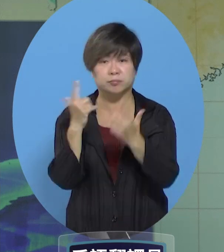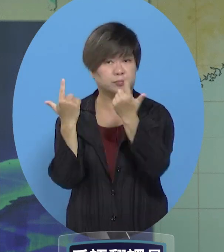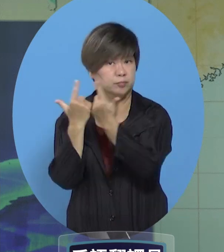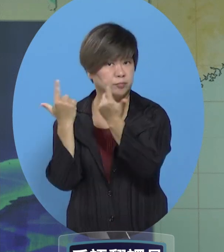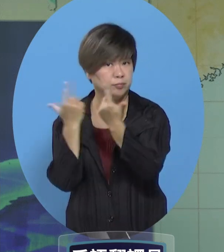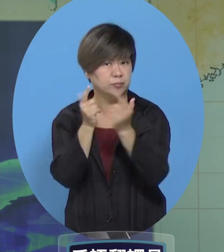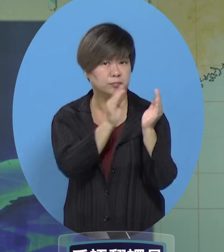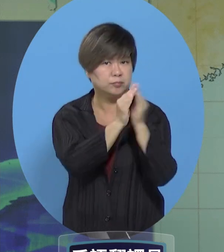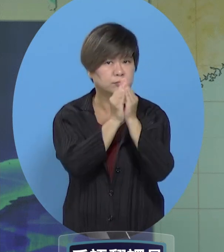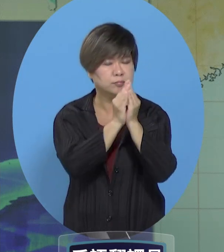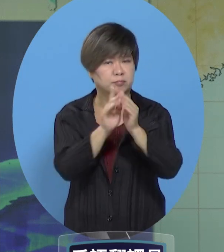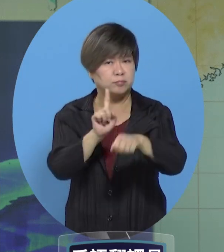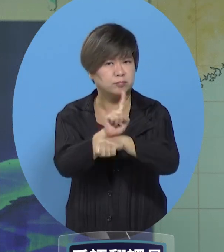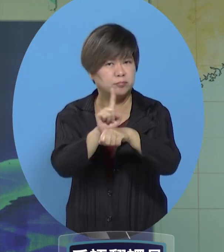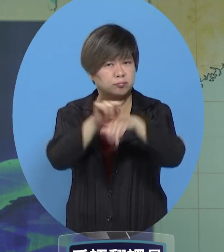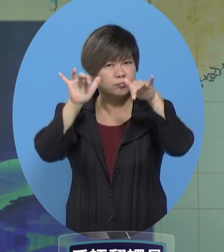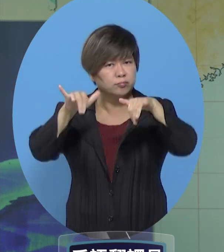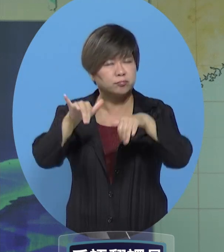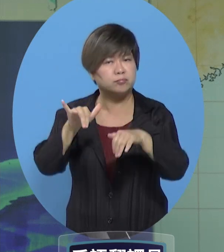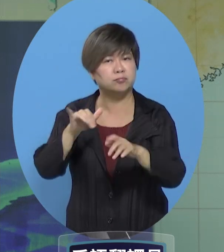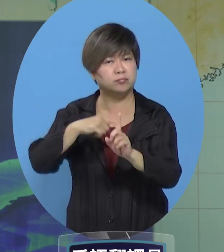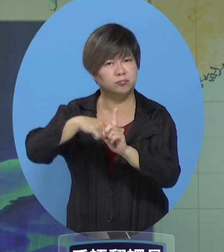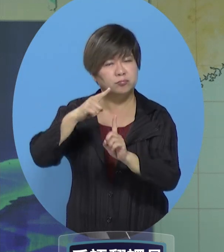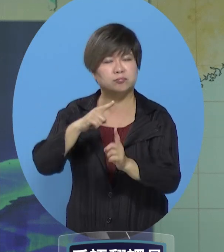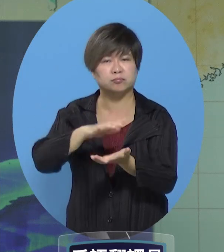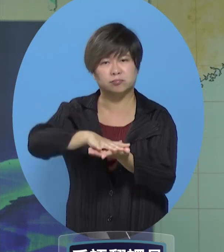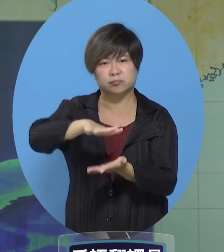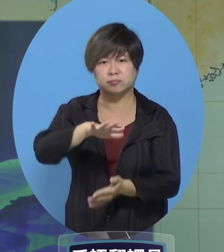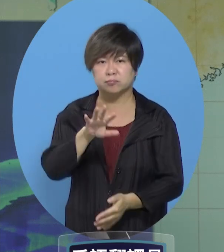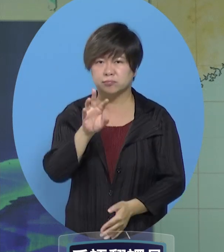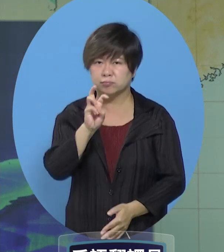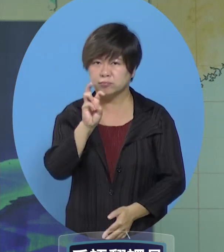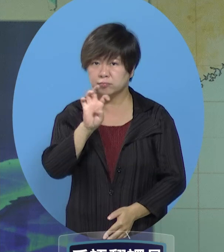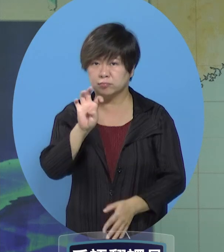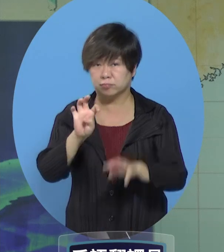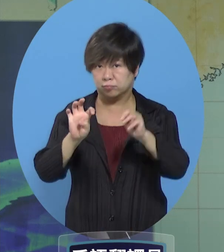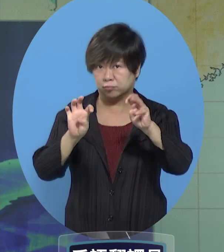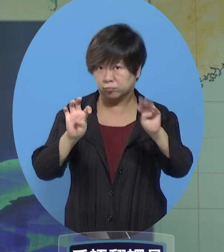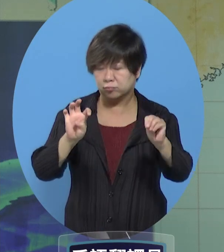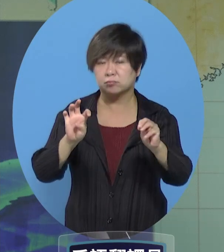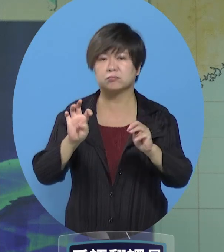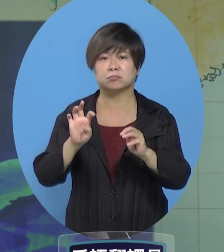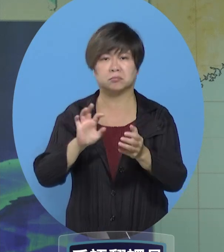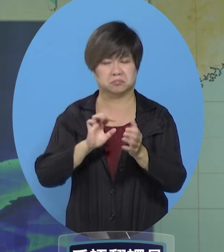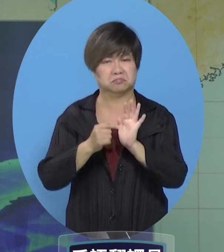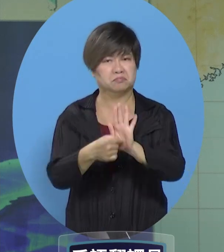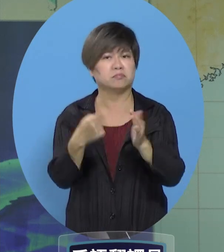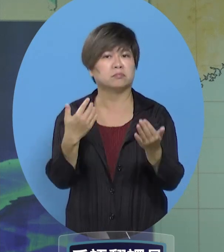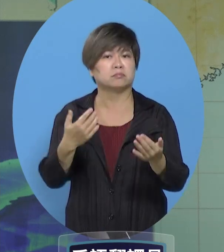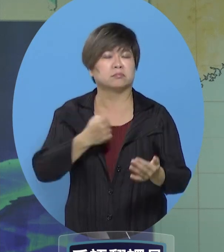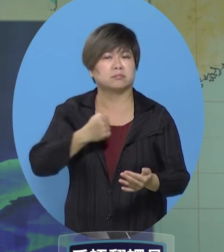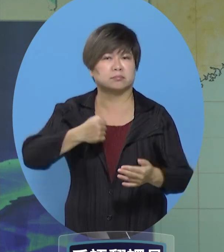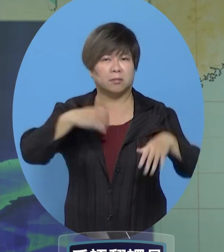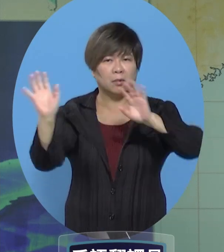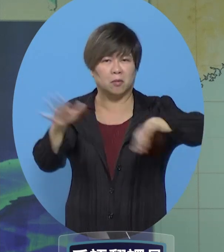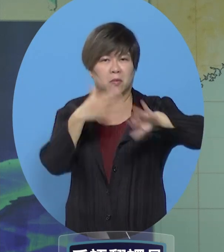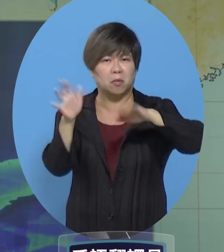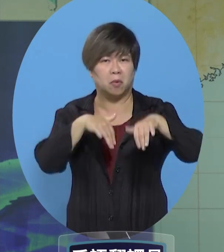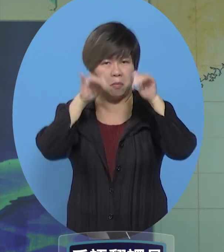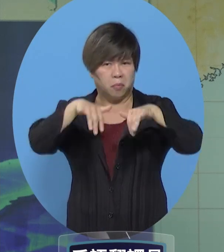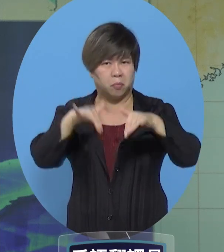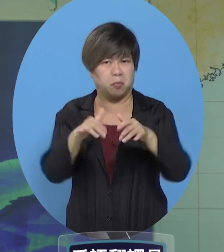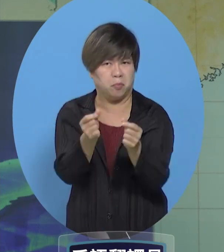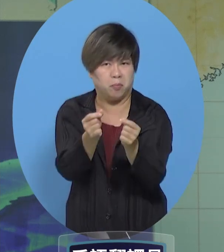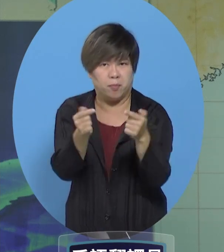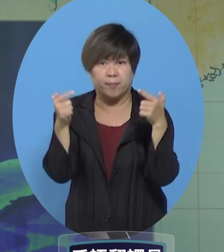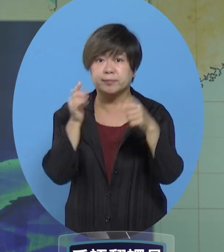地区的时雨量都有达到30到40毫米这样的等级哦，显示台风的影响正在加大当中。那我